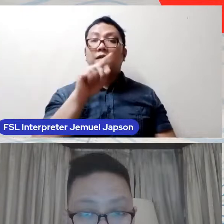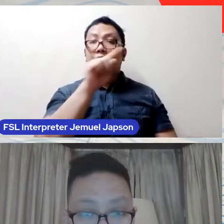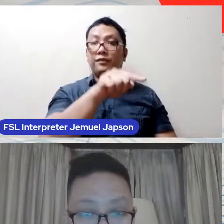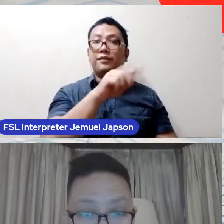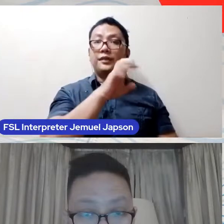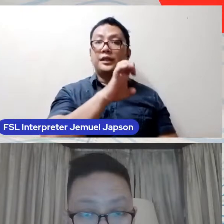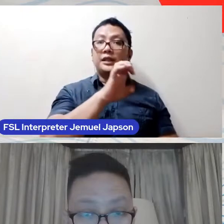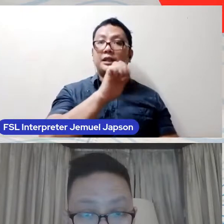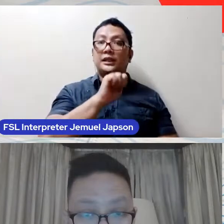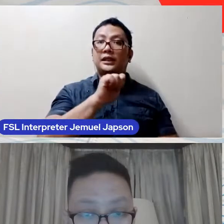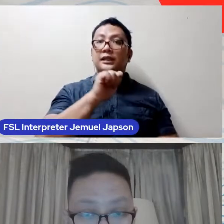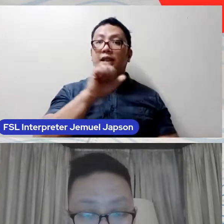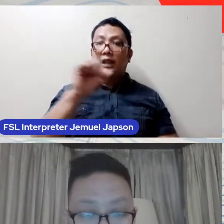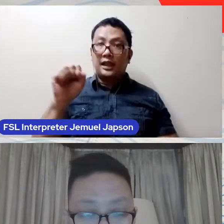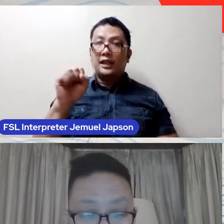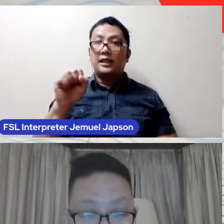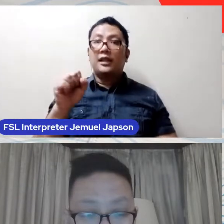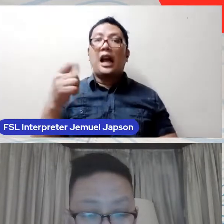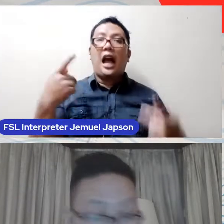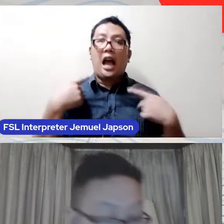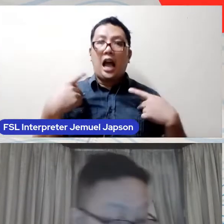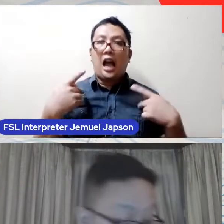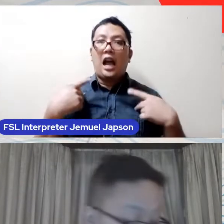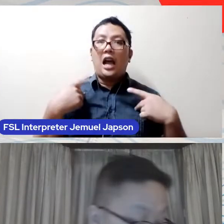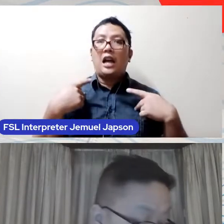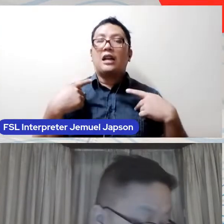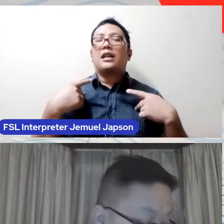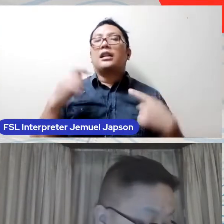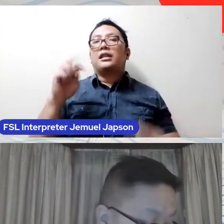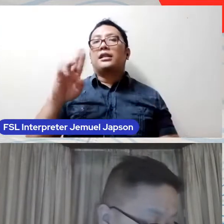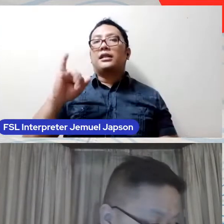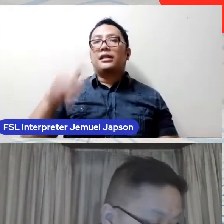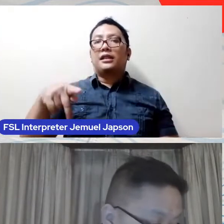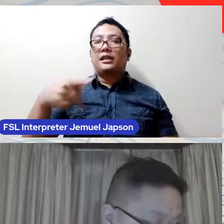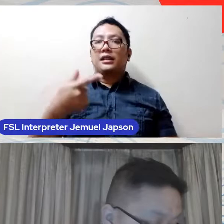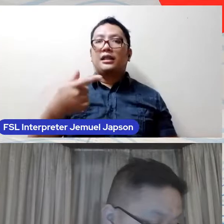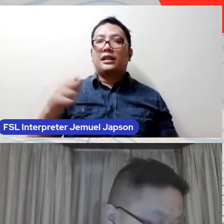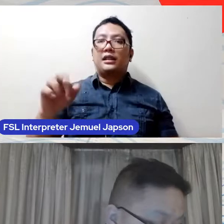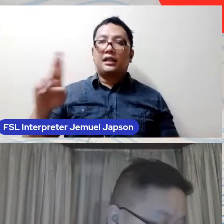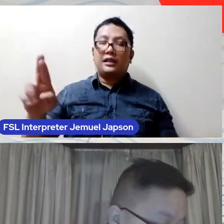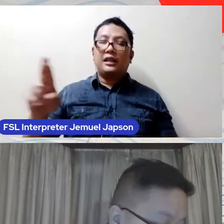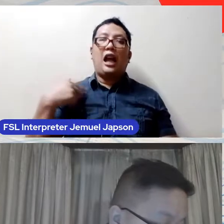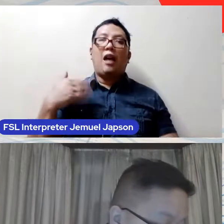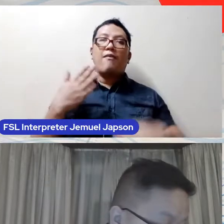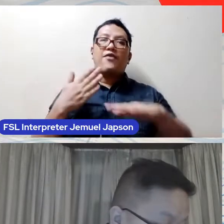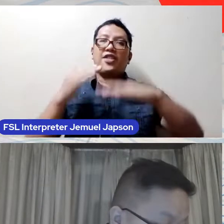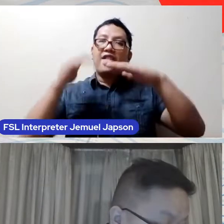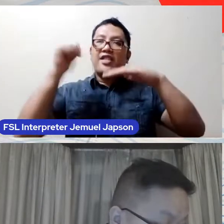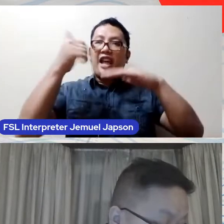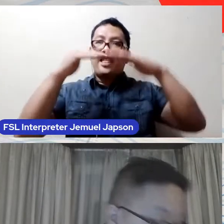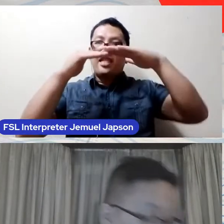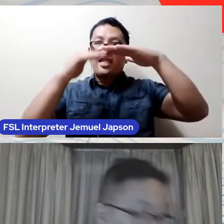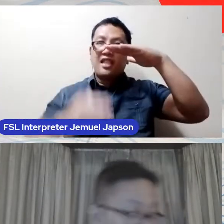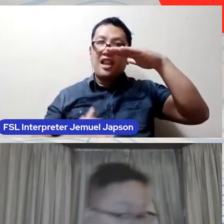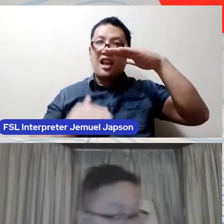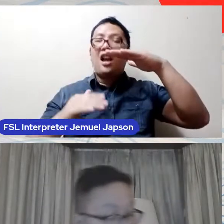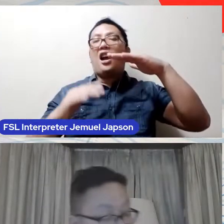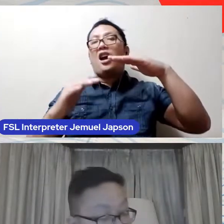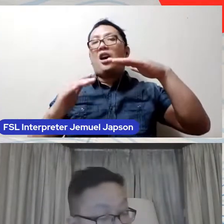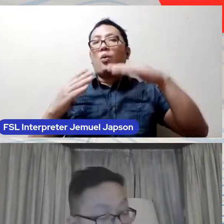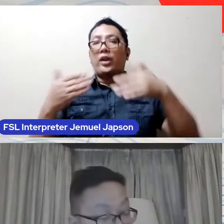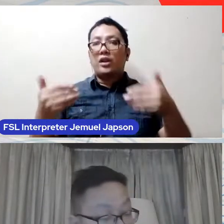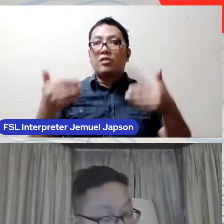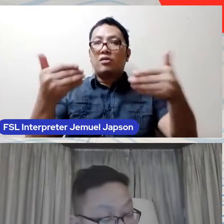AES, meron po tayong mga triggers. So, meron tayong 10 or less, na kapag 10 or less, pwede po mag-proceed sa